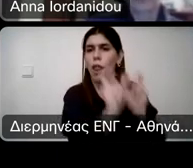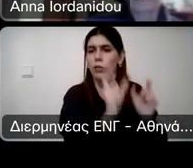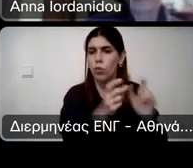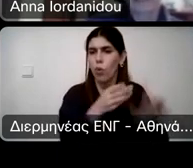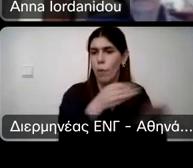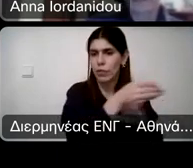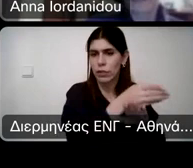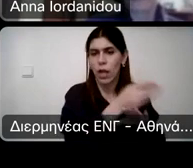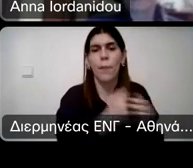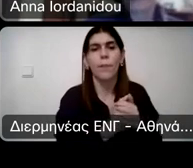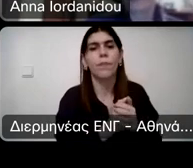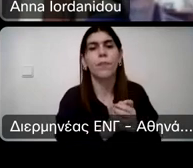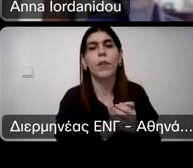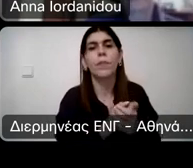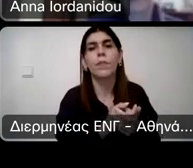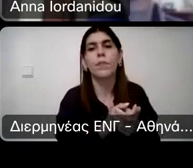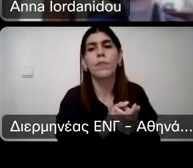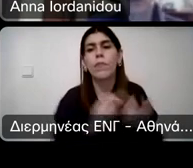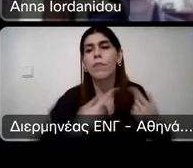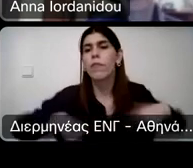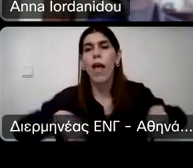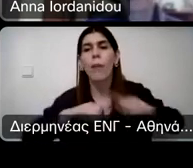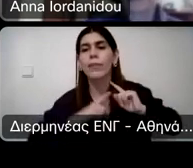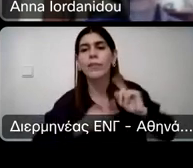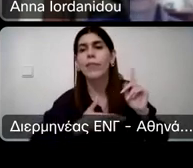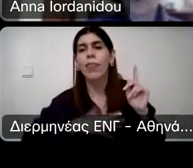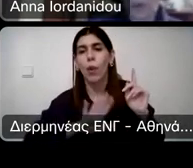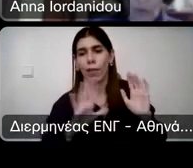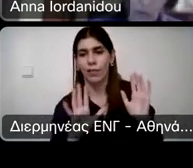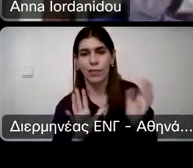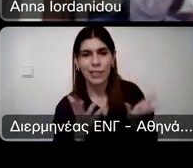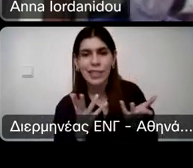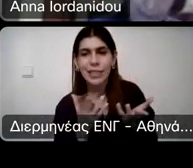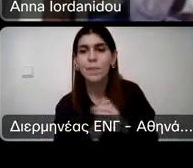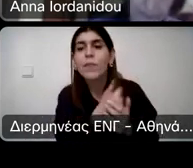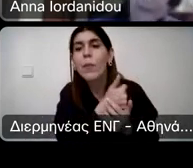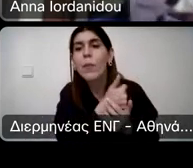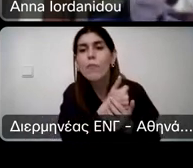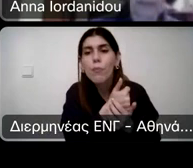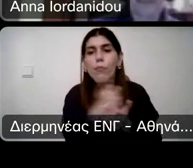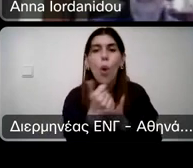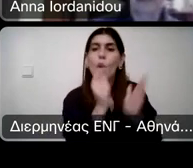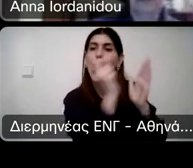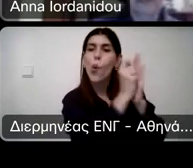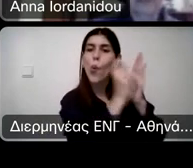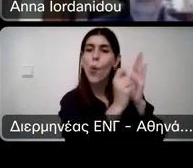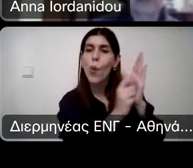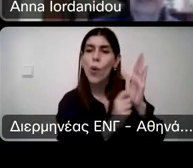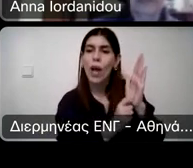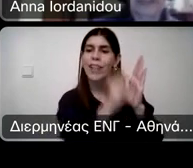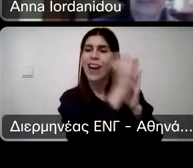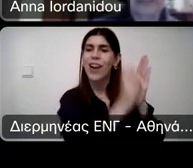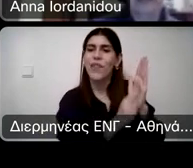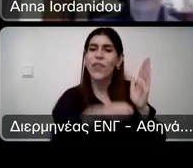Ουσιαστικά αυτό που μας ενδιαφέρει είναι να μην δώσουμε μόνο καταγραφή των τύπων